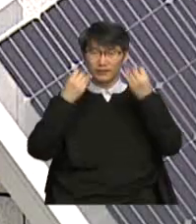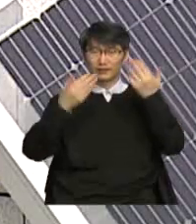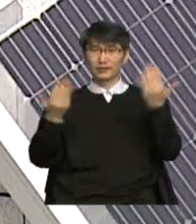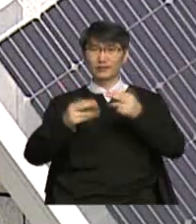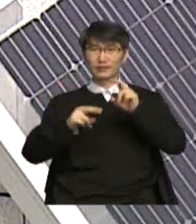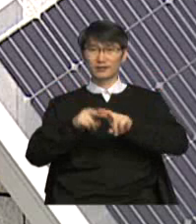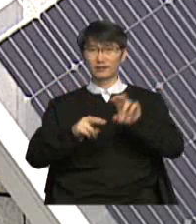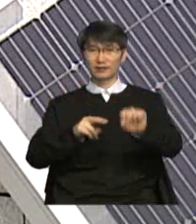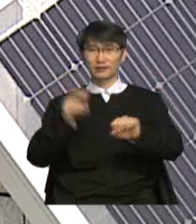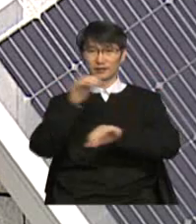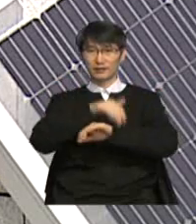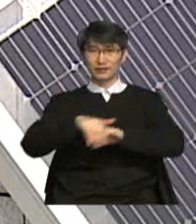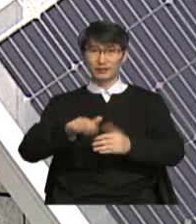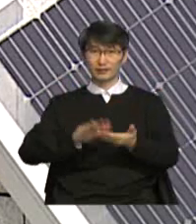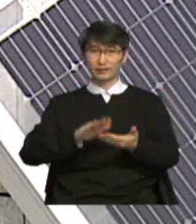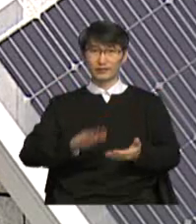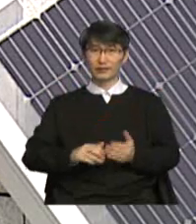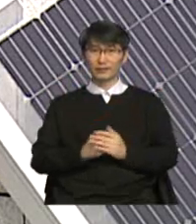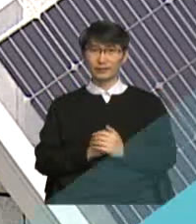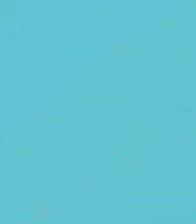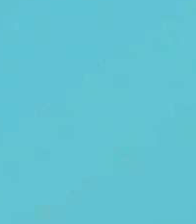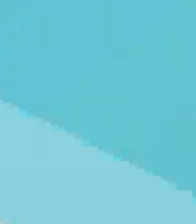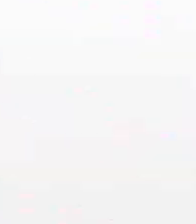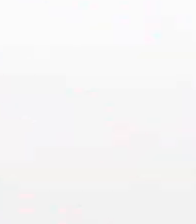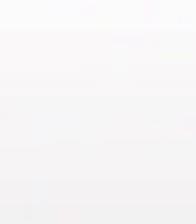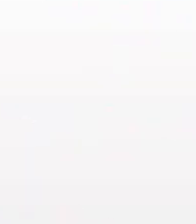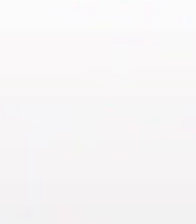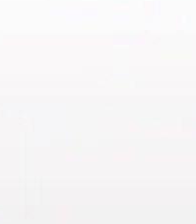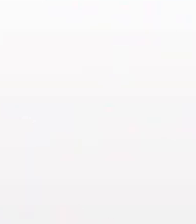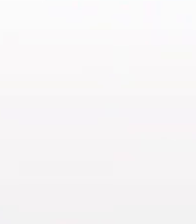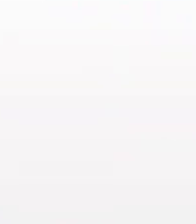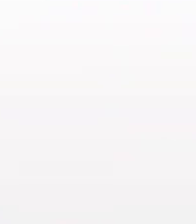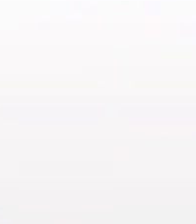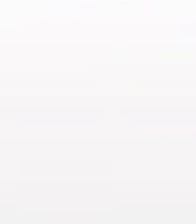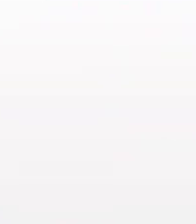일자리를 얻을 것으로 기대하고 있습니다 음